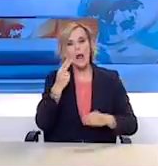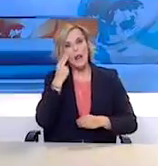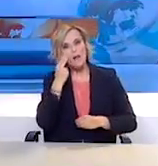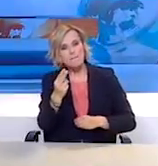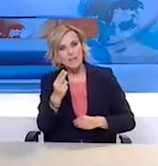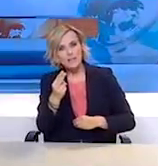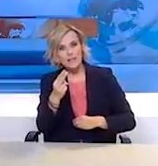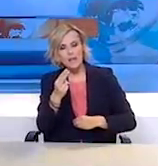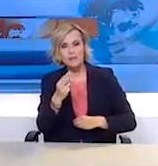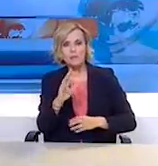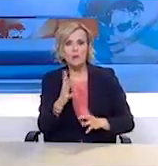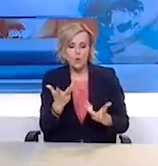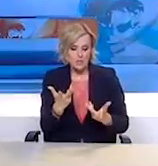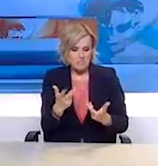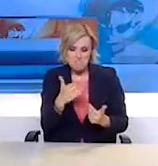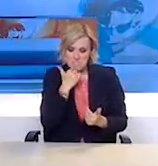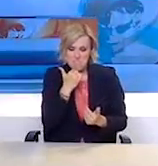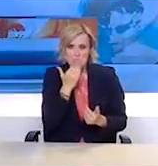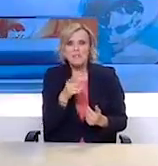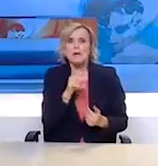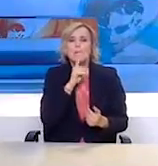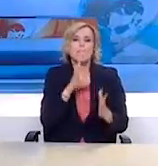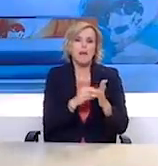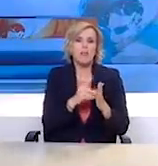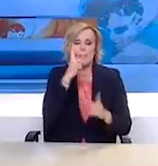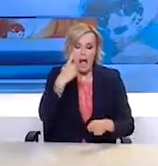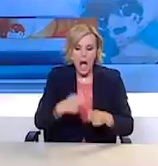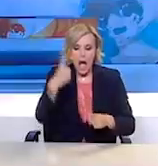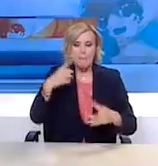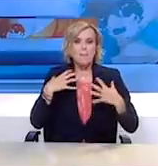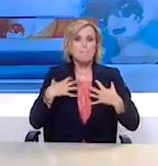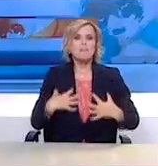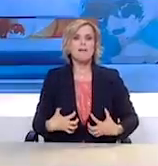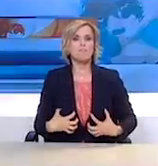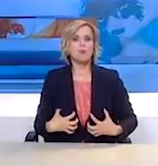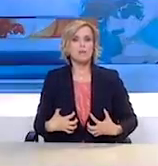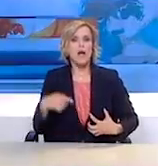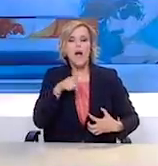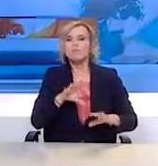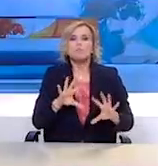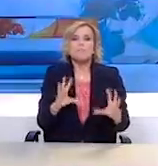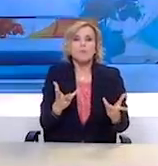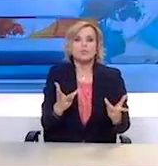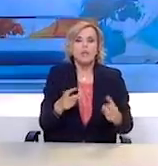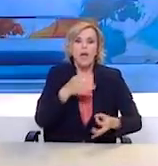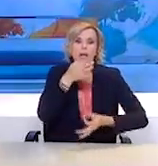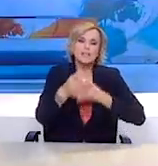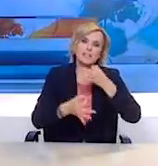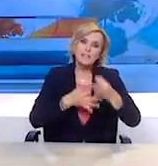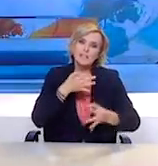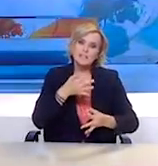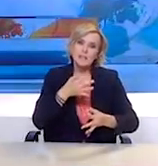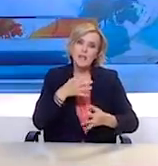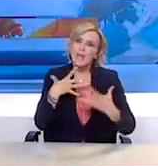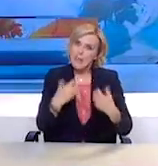κλινικά χαρακτηριστικά μιας ασυμπτωματικής νέου τύπου πνευμονίας. Τι γνωρίζουν οι επιστήμονες σήμερα για αυτό το ιατρικό φαινόμενο και αν υπάρχουν και